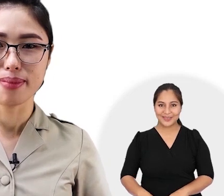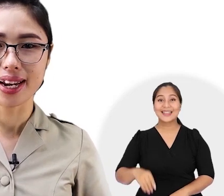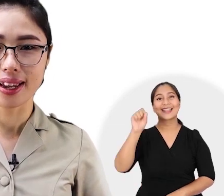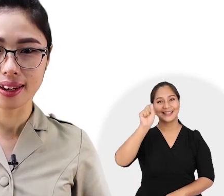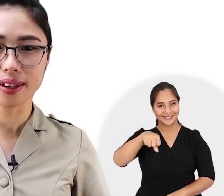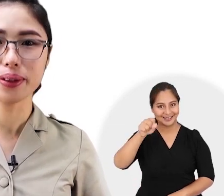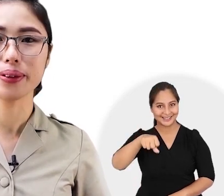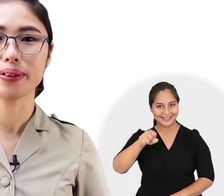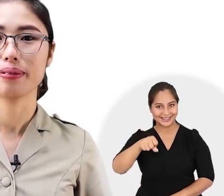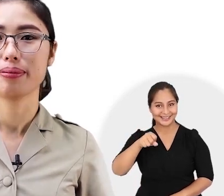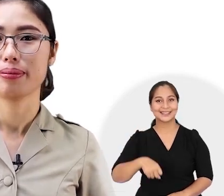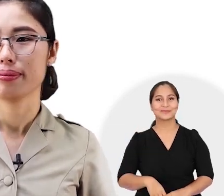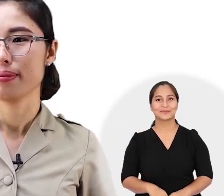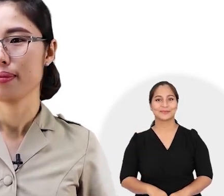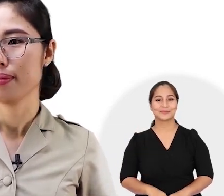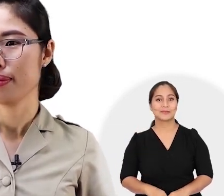แม่นแล้ว